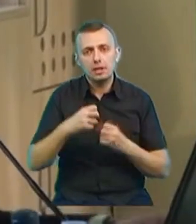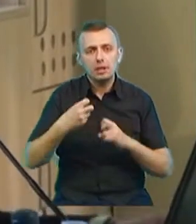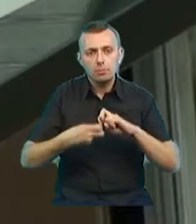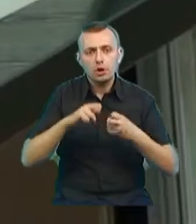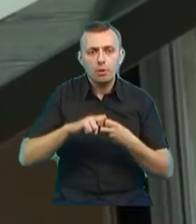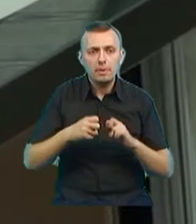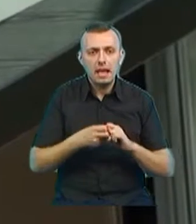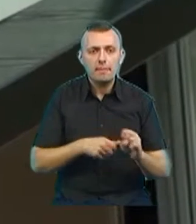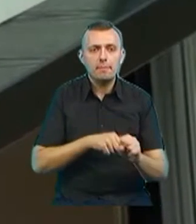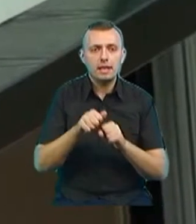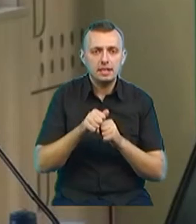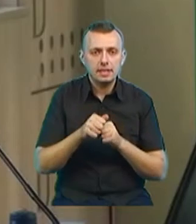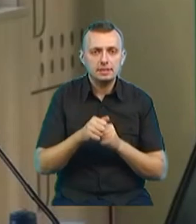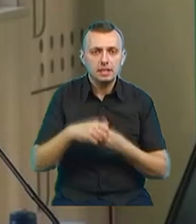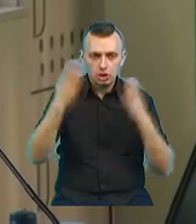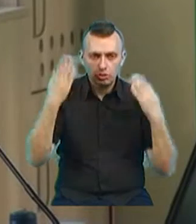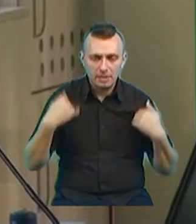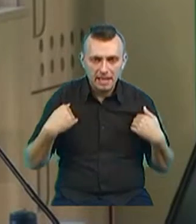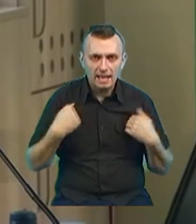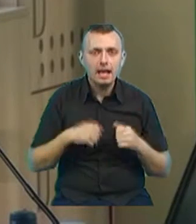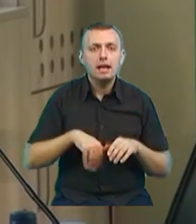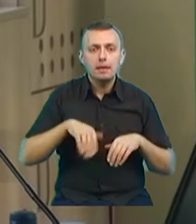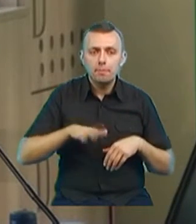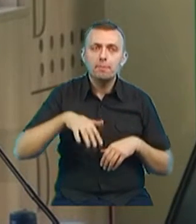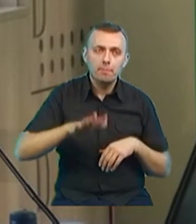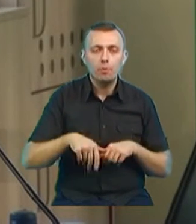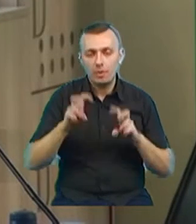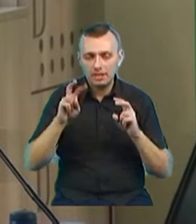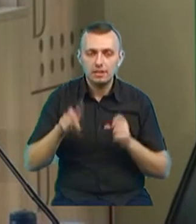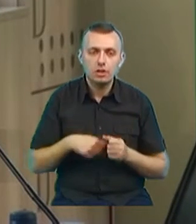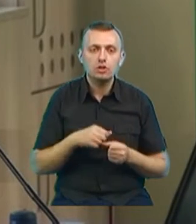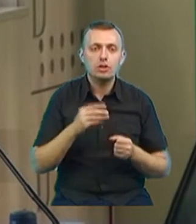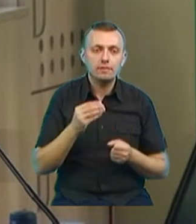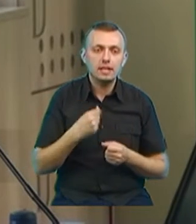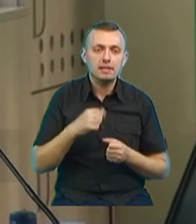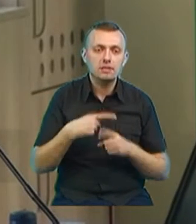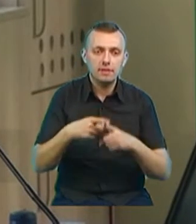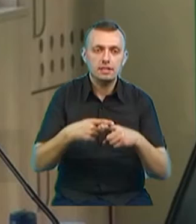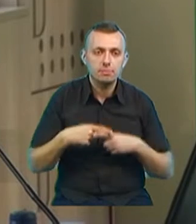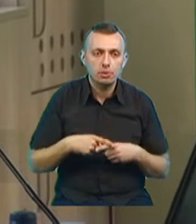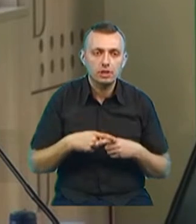związane z płynnością finansową spółki. Uważam, że dużym sukcesem jest porozumienie się